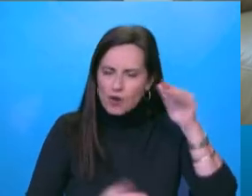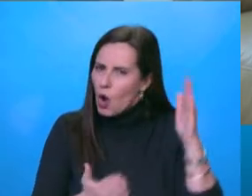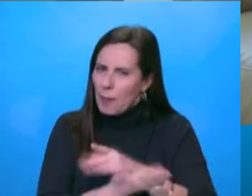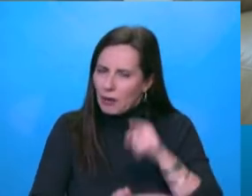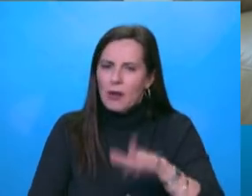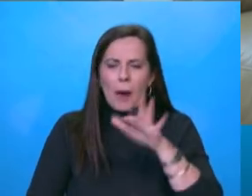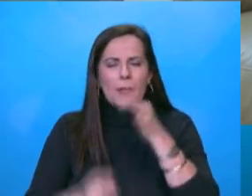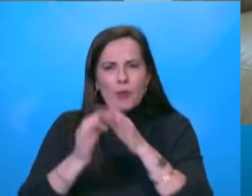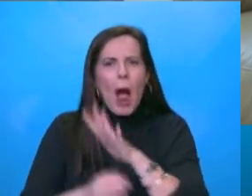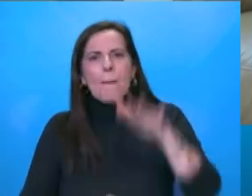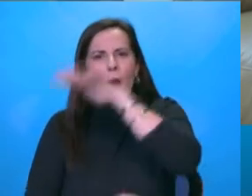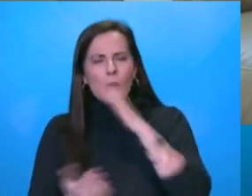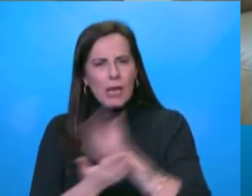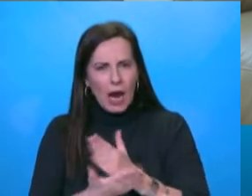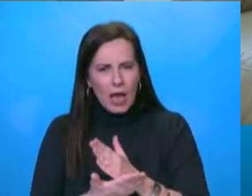משפט המחוזי,